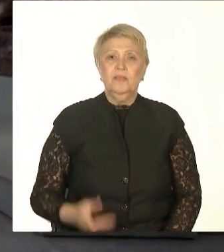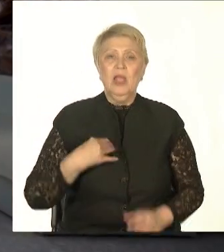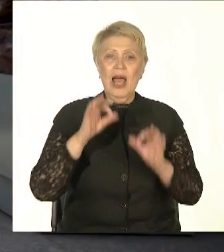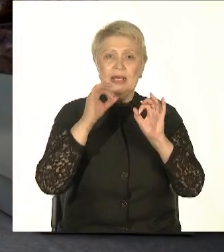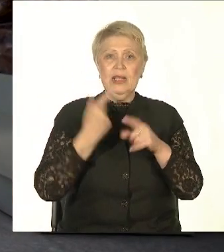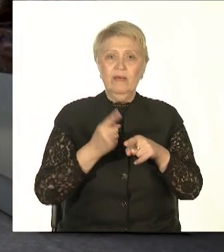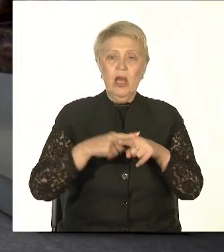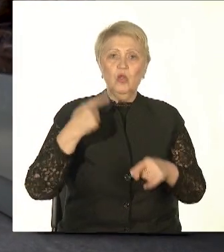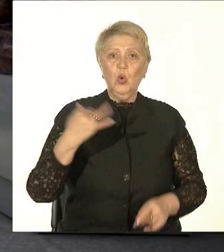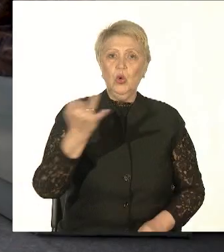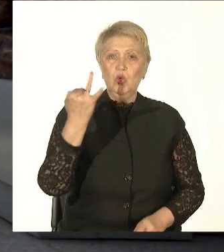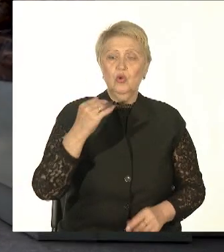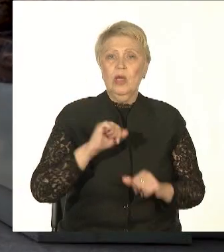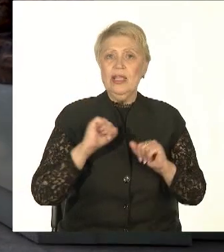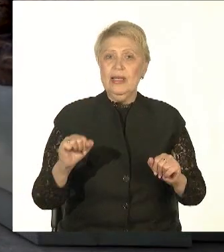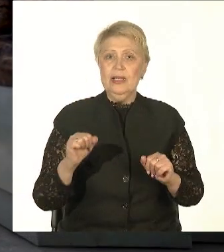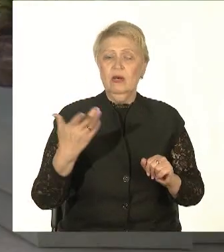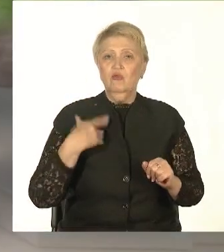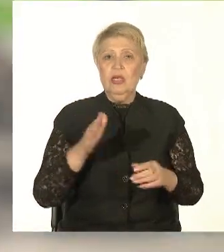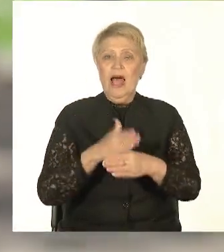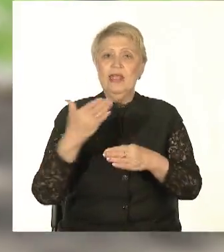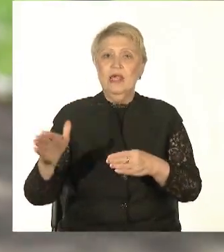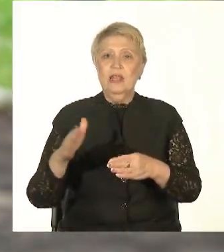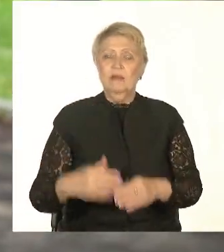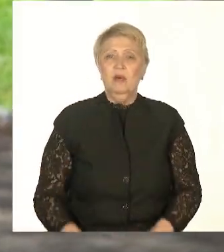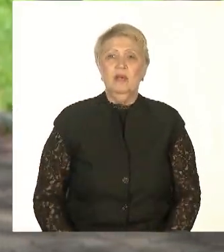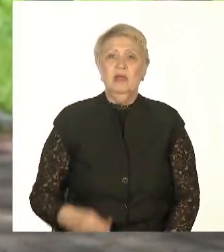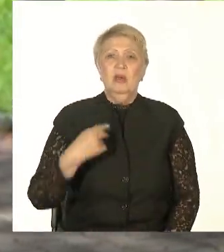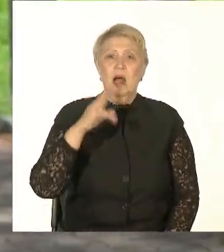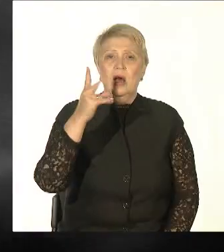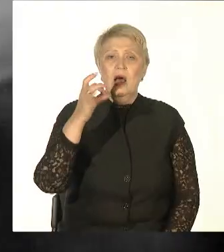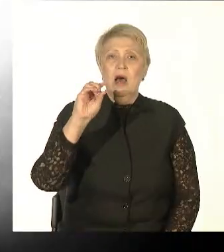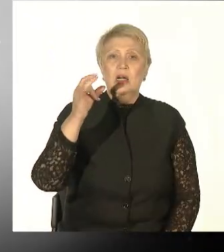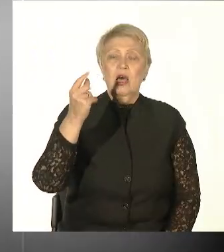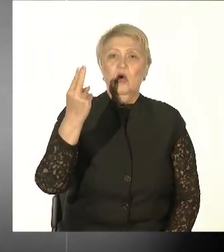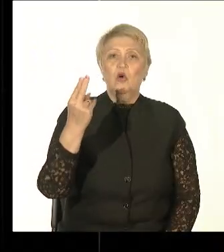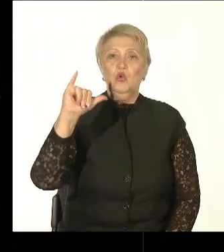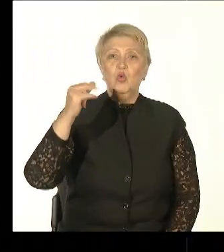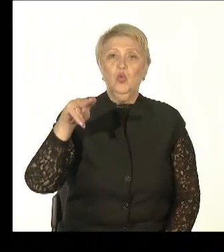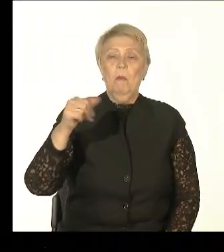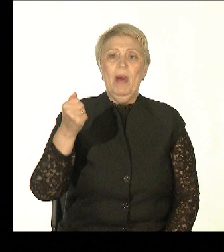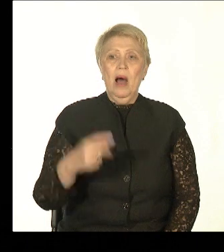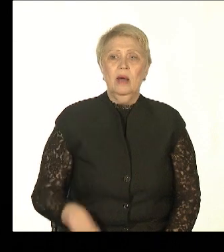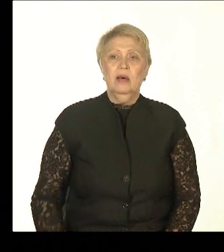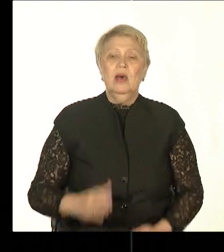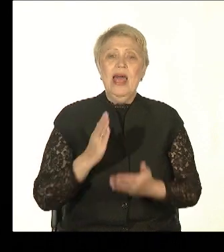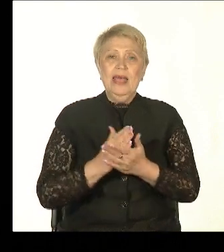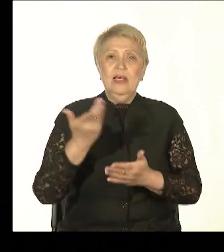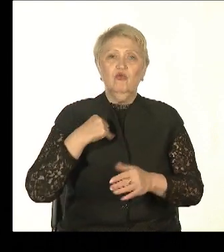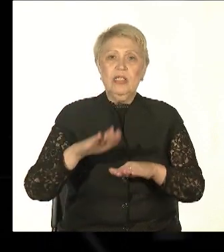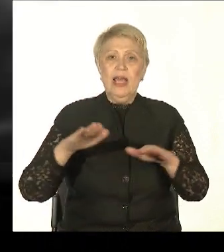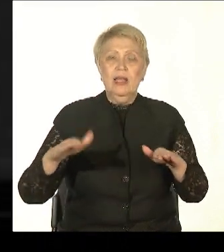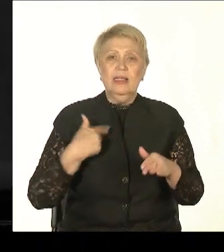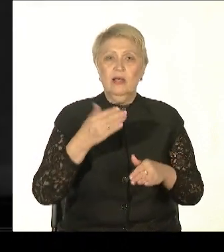историю, нельзя было не посвятить отдельную композицию легендарному Никите Карацупе. На книжках о пограничнике Карацупе выросло не одно